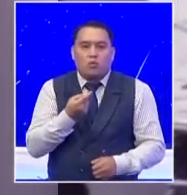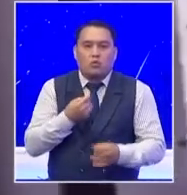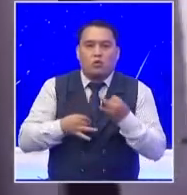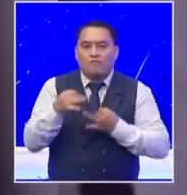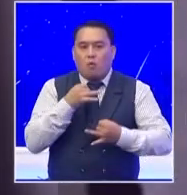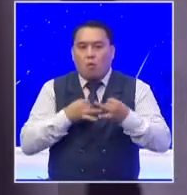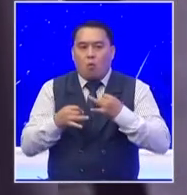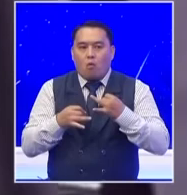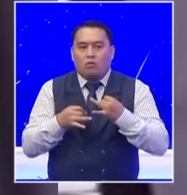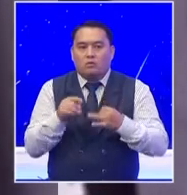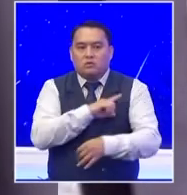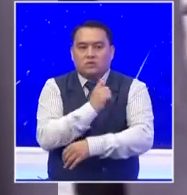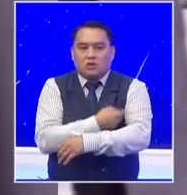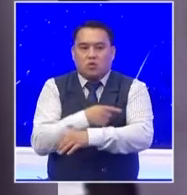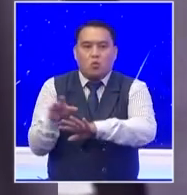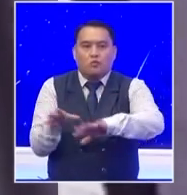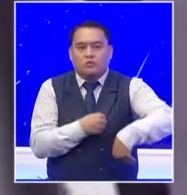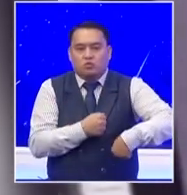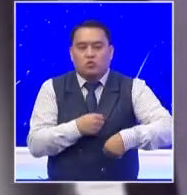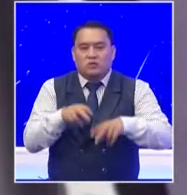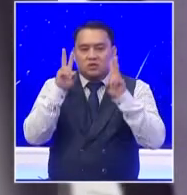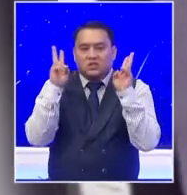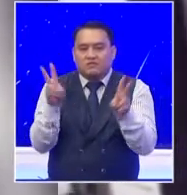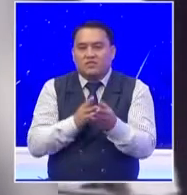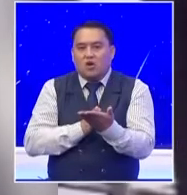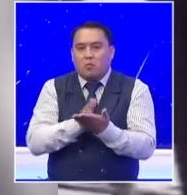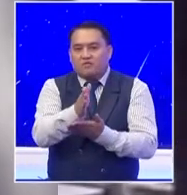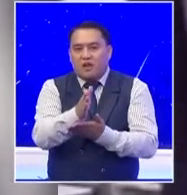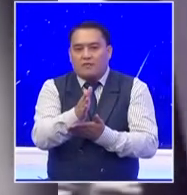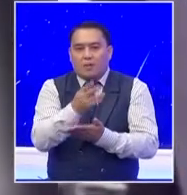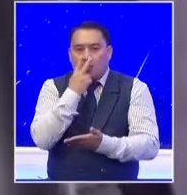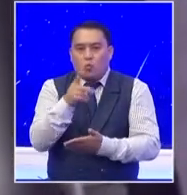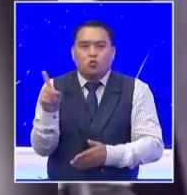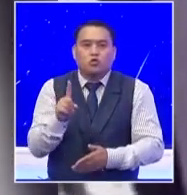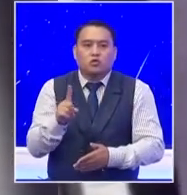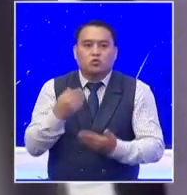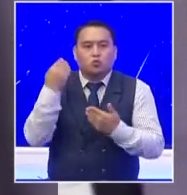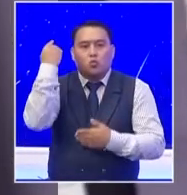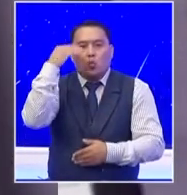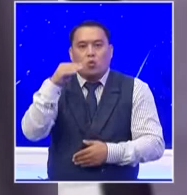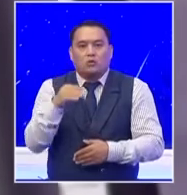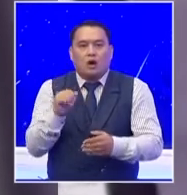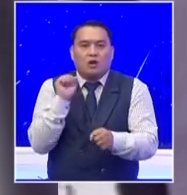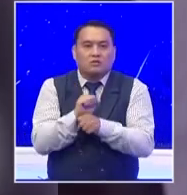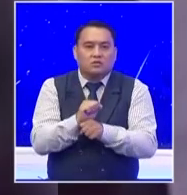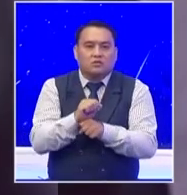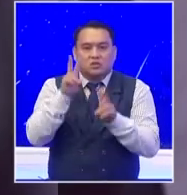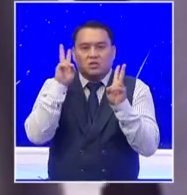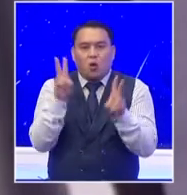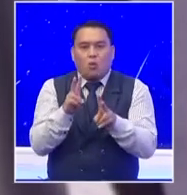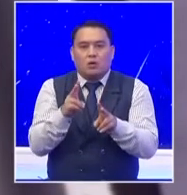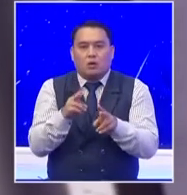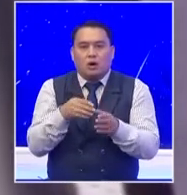короткого разговора он силой уводит ее в неизвестном направлении. Позже в кадре появляется другой мужчина, который останавливает незнакомца